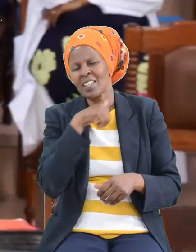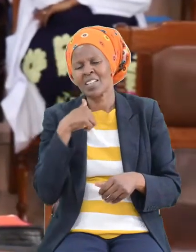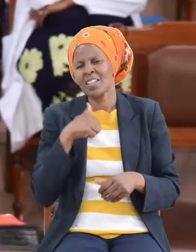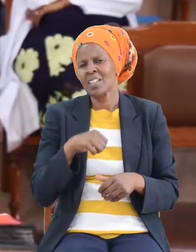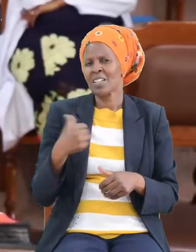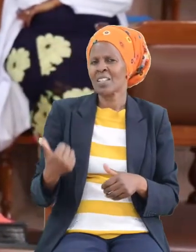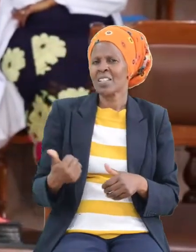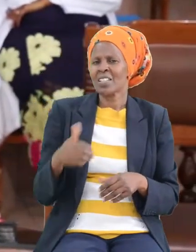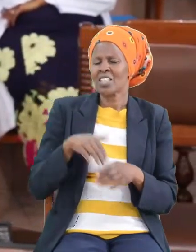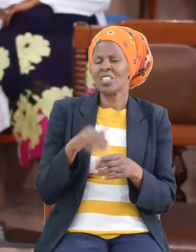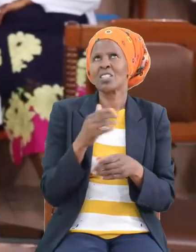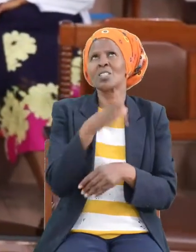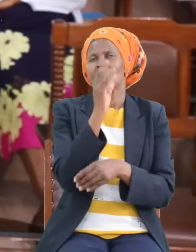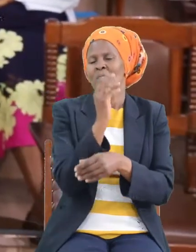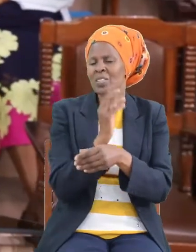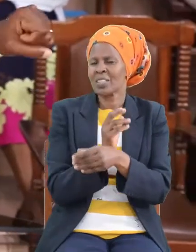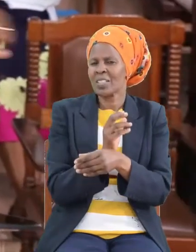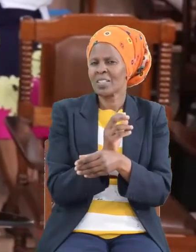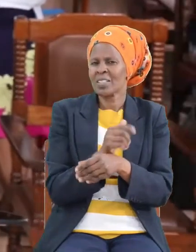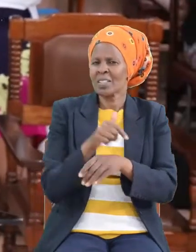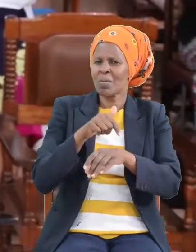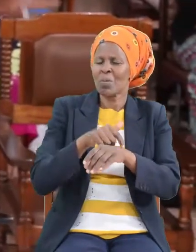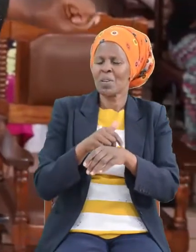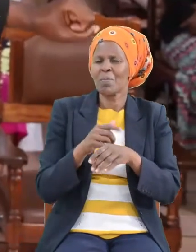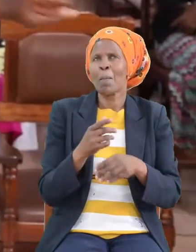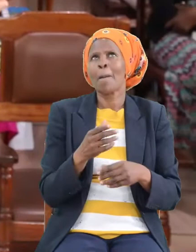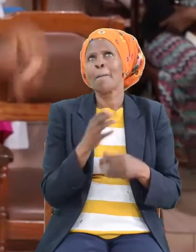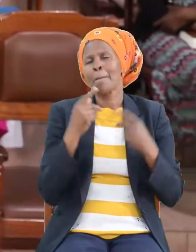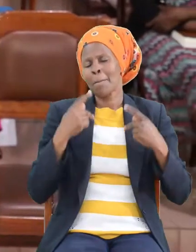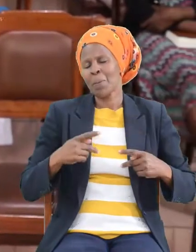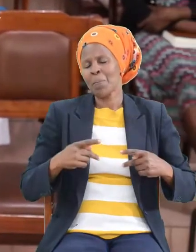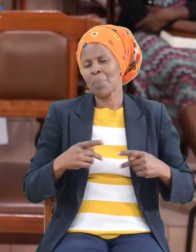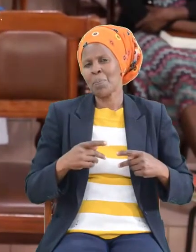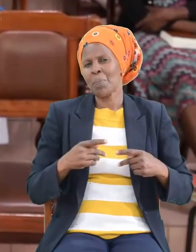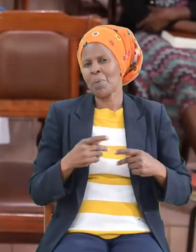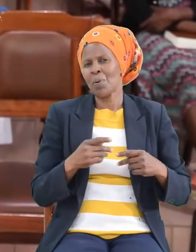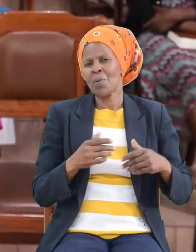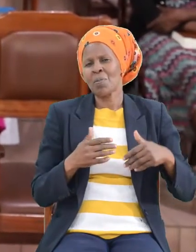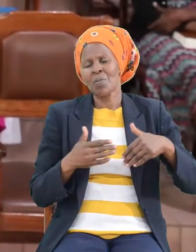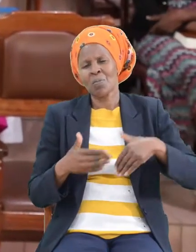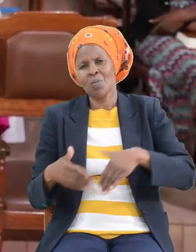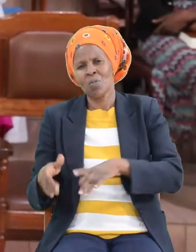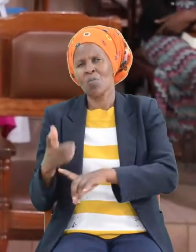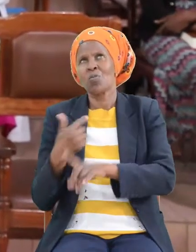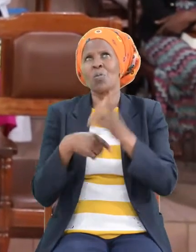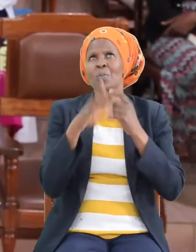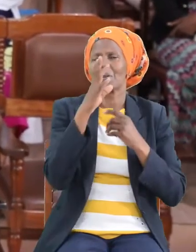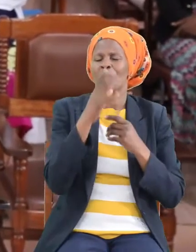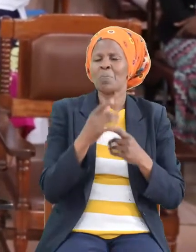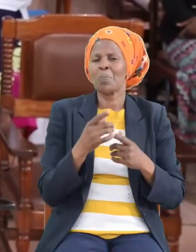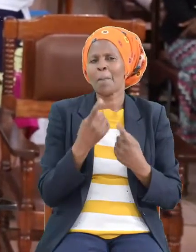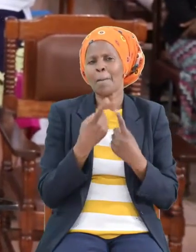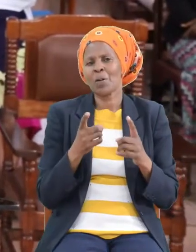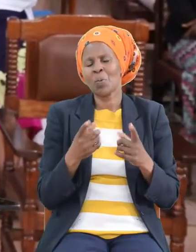kanisa lake Mungu, ambao wakati watu wamemwacha Mungu na wakakaa mbali na yeye. Lakini wakati tumemruhusu